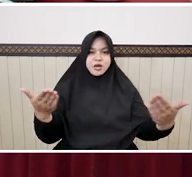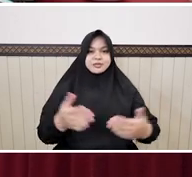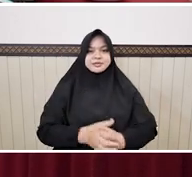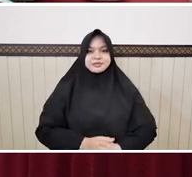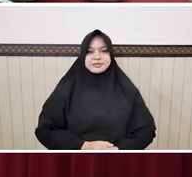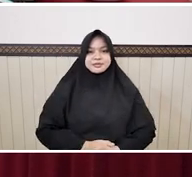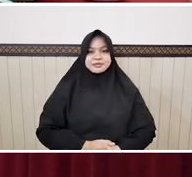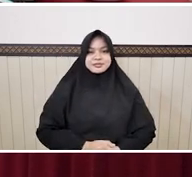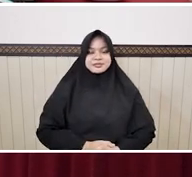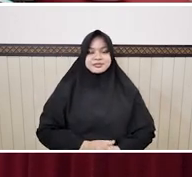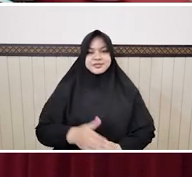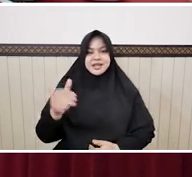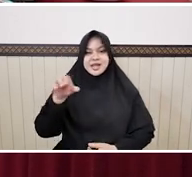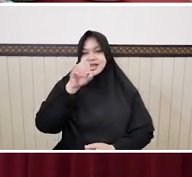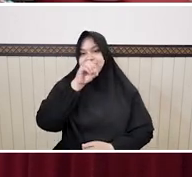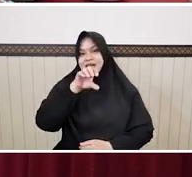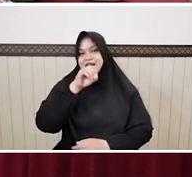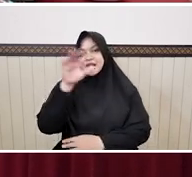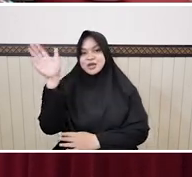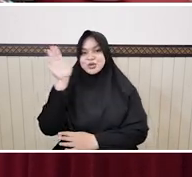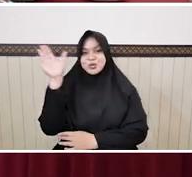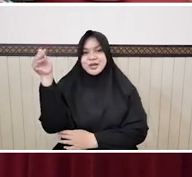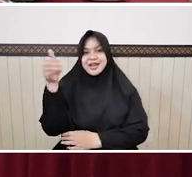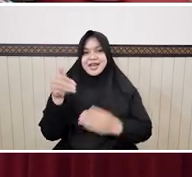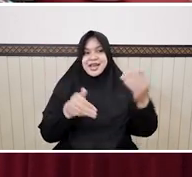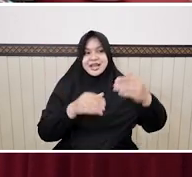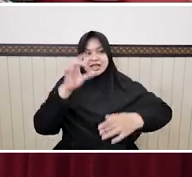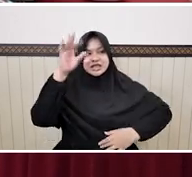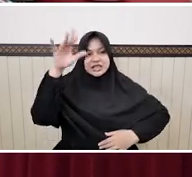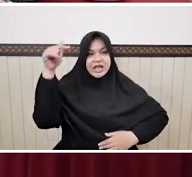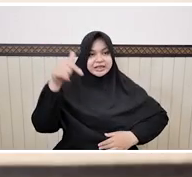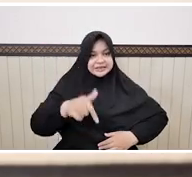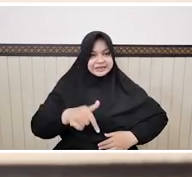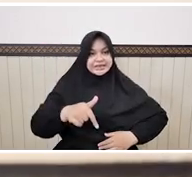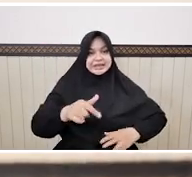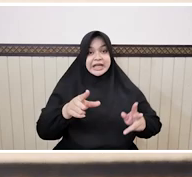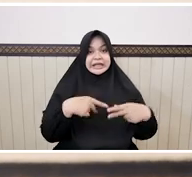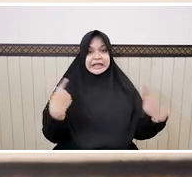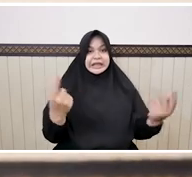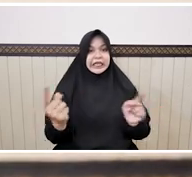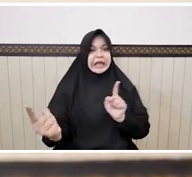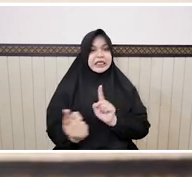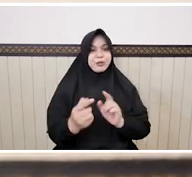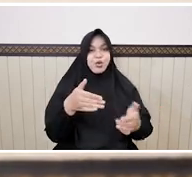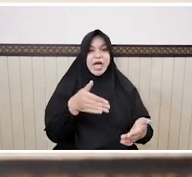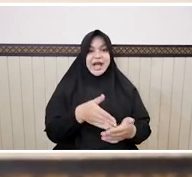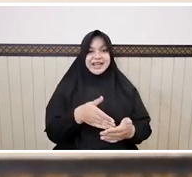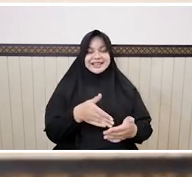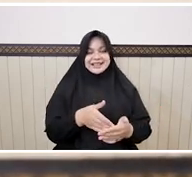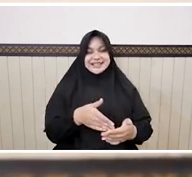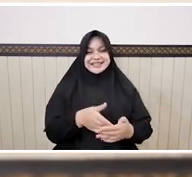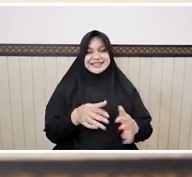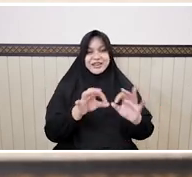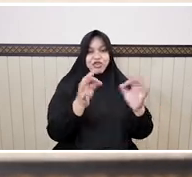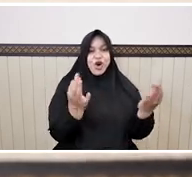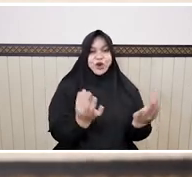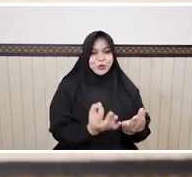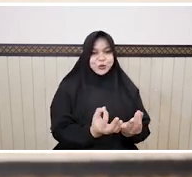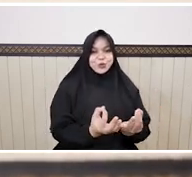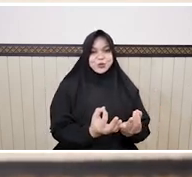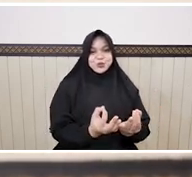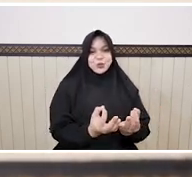para nesu Runner sumber yang hadir pada siang hari ini kita bertemu lagi dalam forum